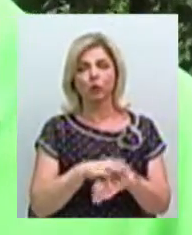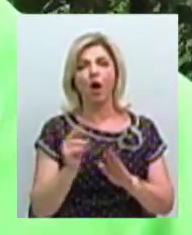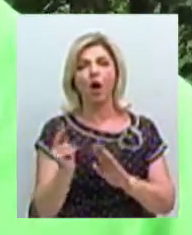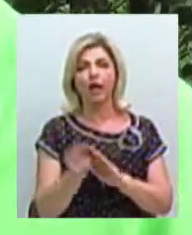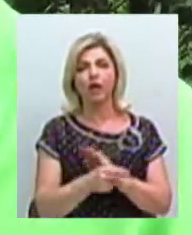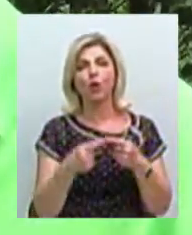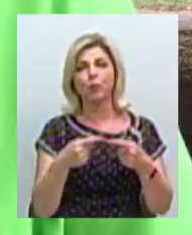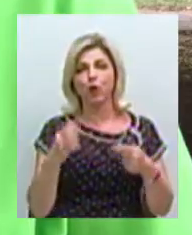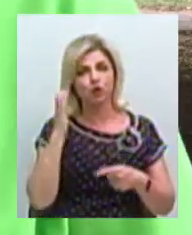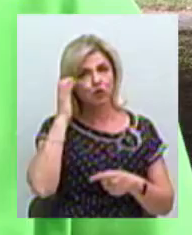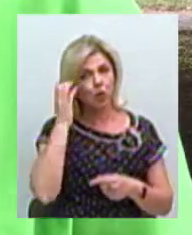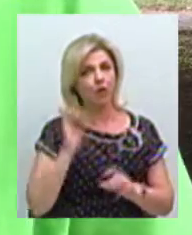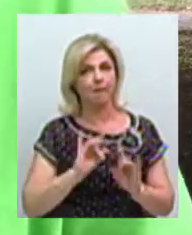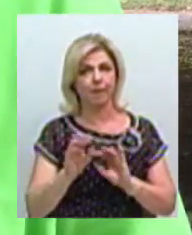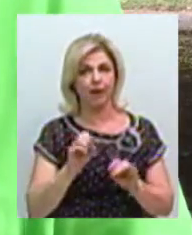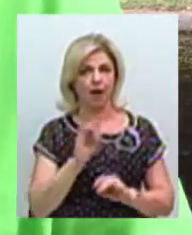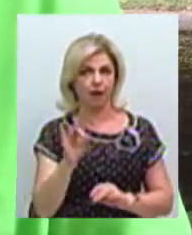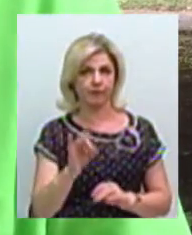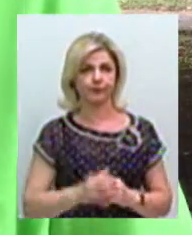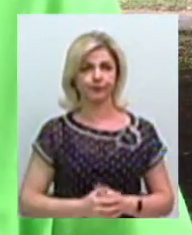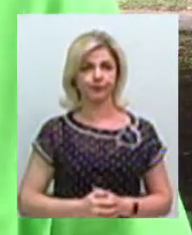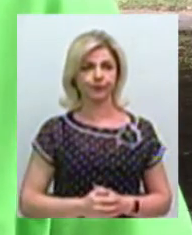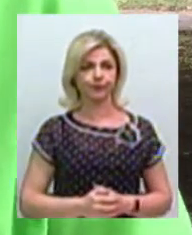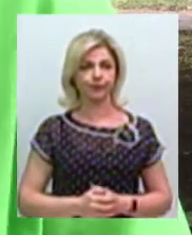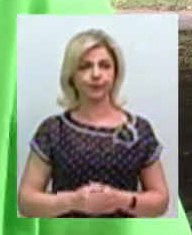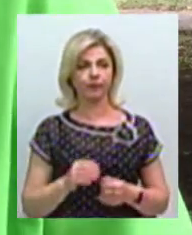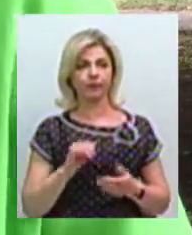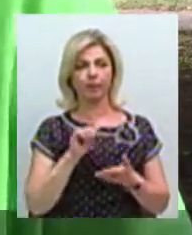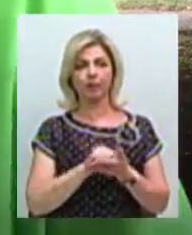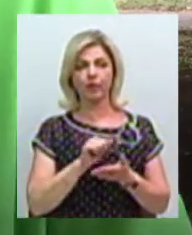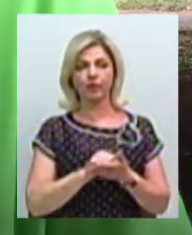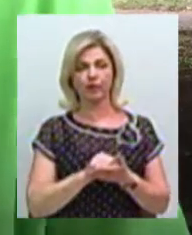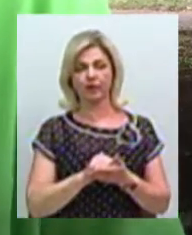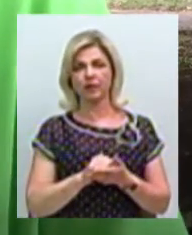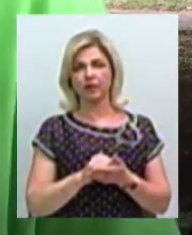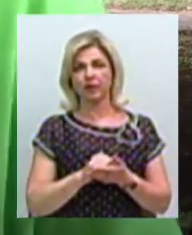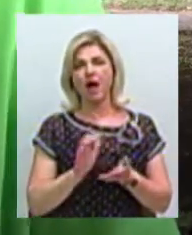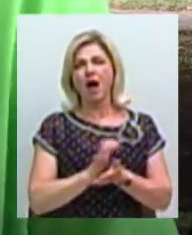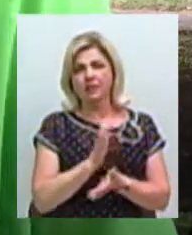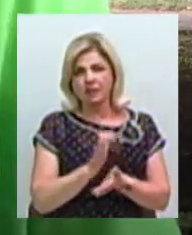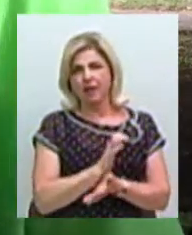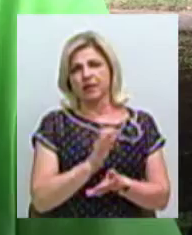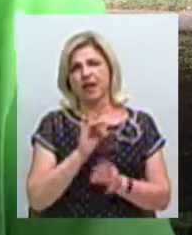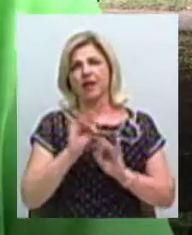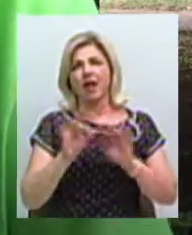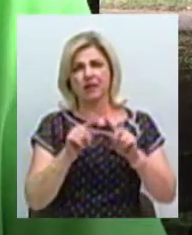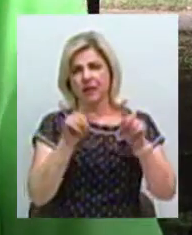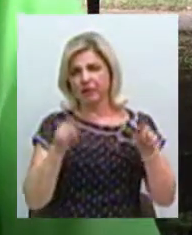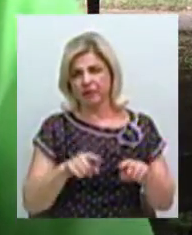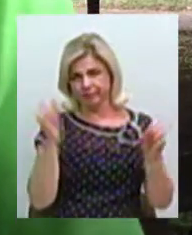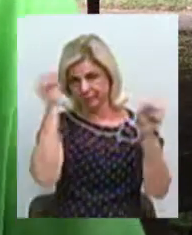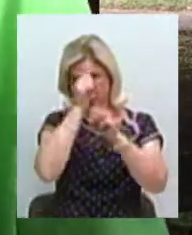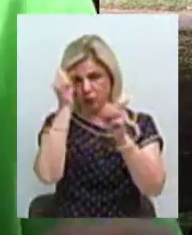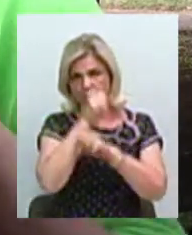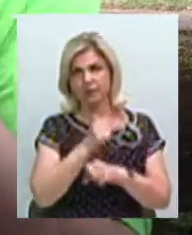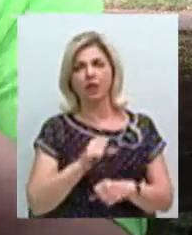продукцію з чорним піаром. Якісь випускаються там друковані листівки або знов такі газети з несамітницями, ну, наприклад,